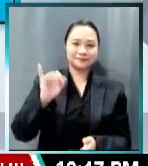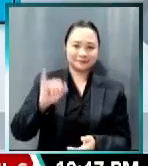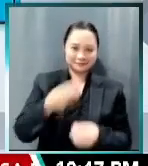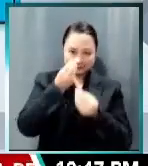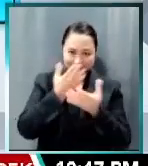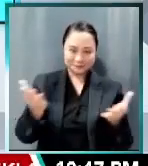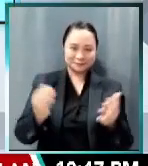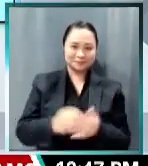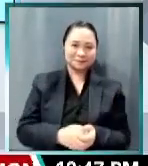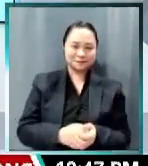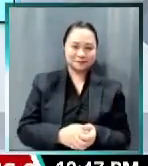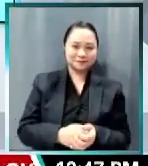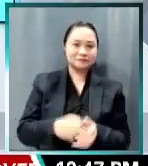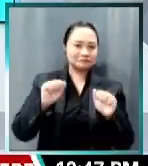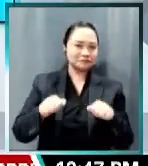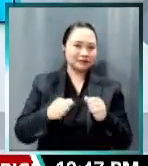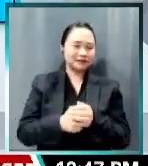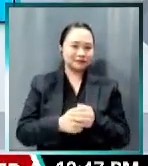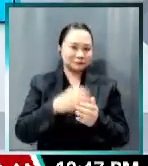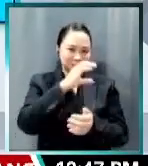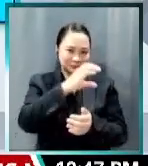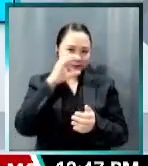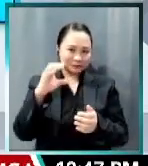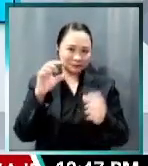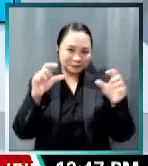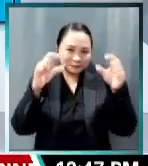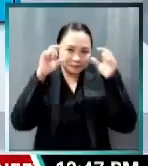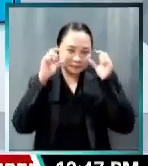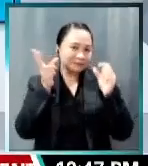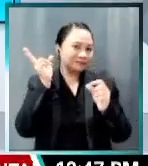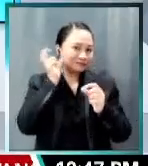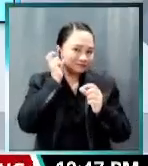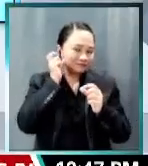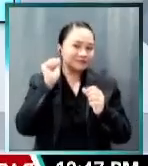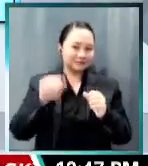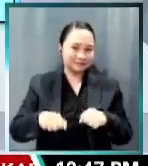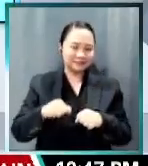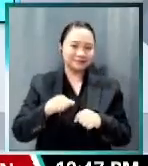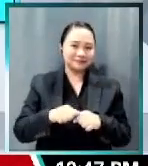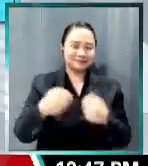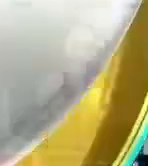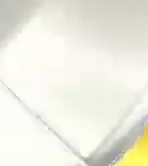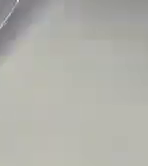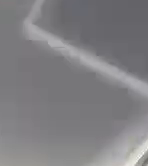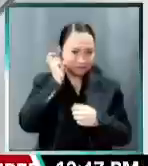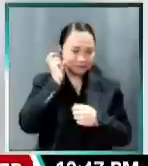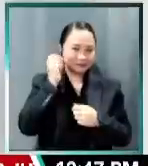nitong idikta ang mga bagay na nasa paligid para magabayan ang nagsusuot nito. May report si Bernadette